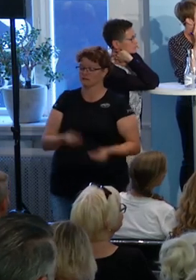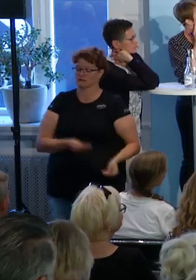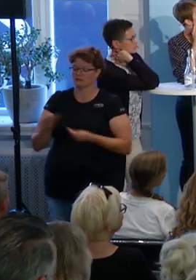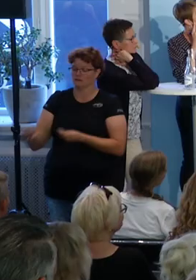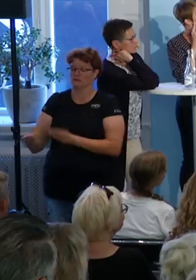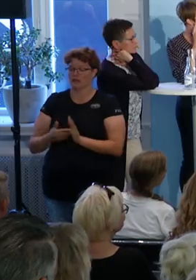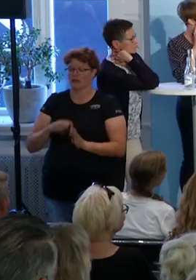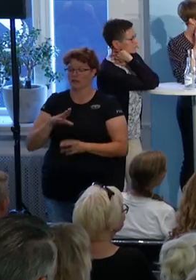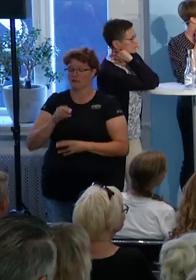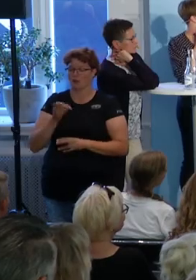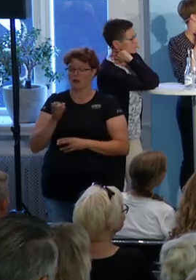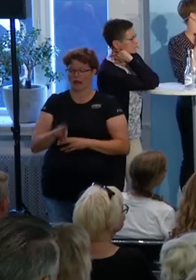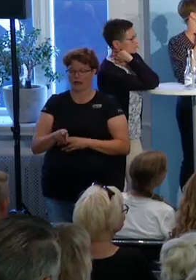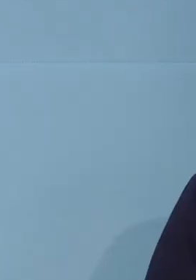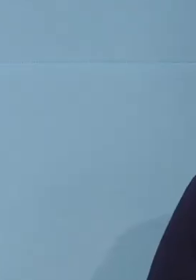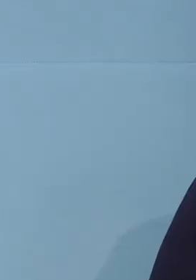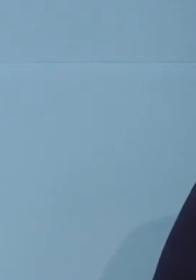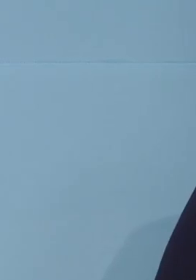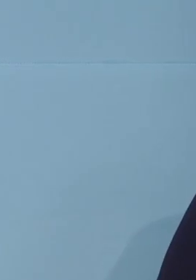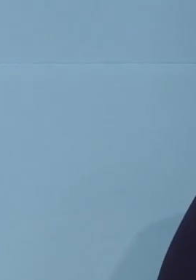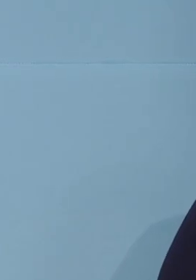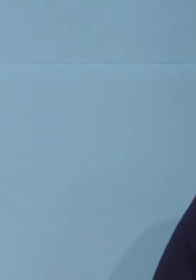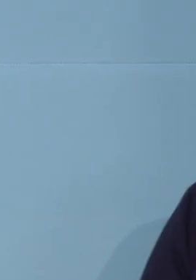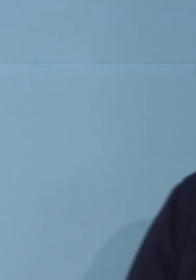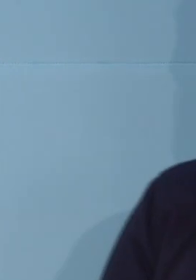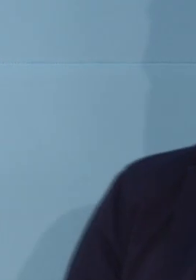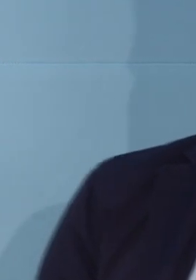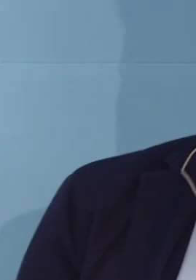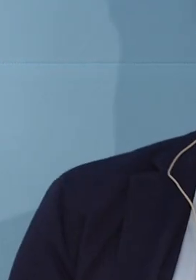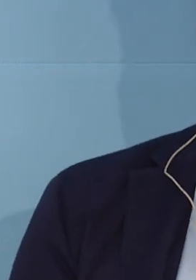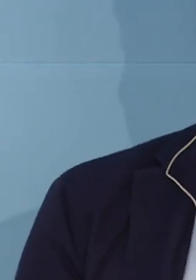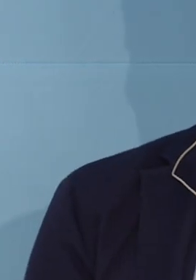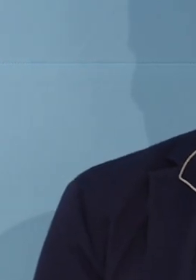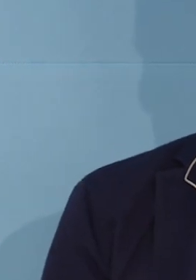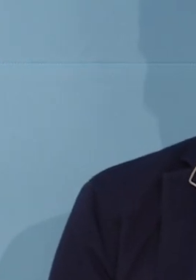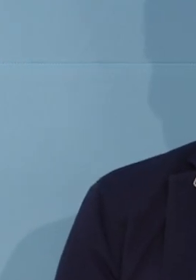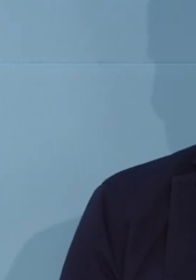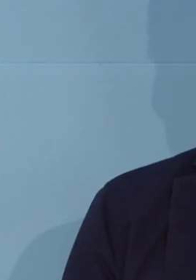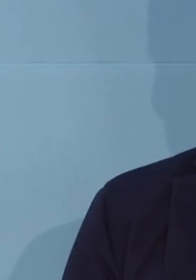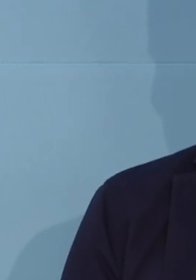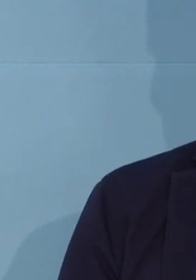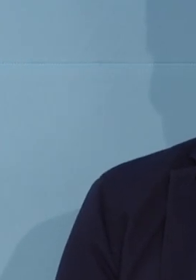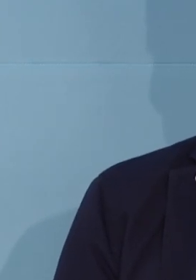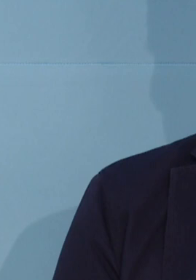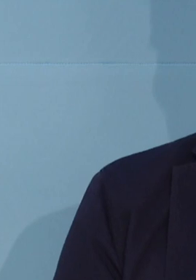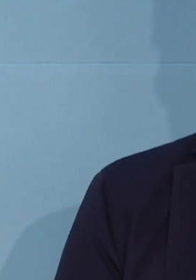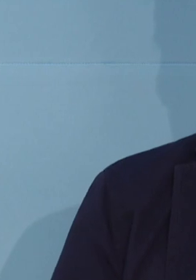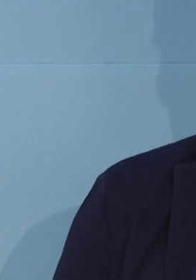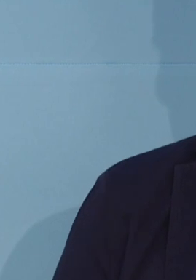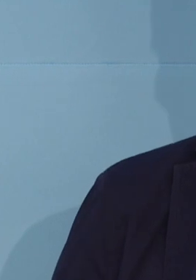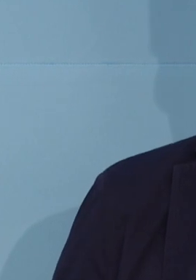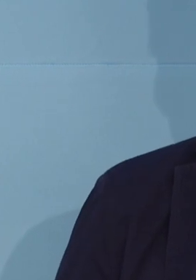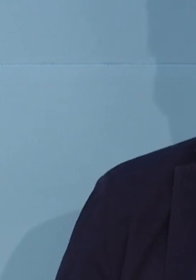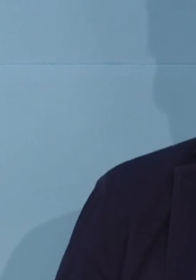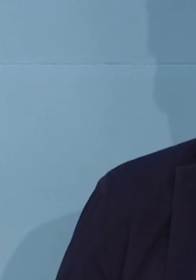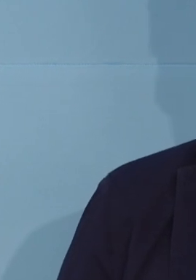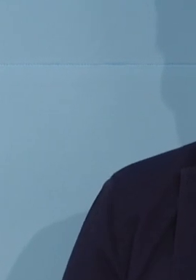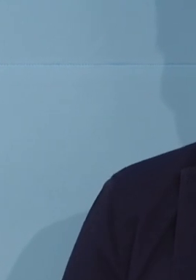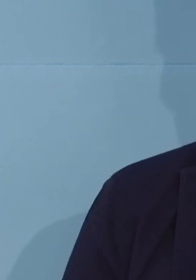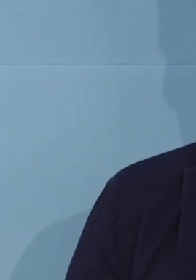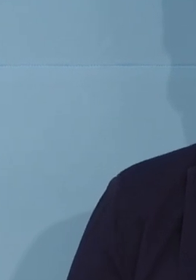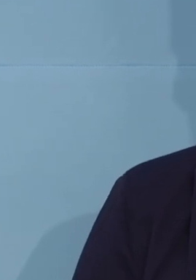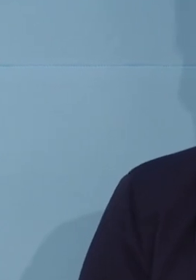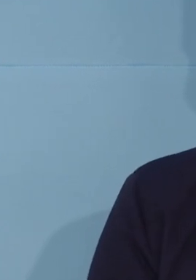till Morgan att vårt största gissel när det gäller ekonomisk brott, det är det som vi kallar för målvakter. Alltså personer som sätts